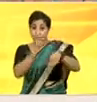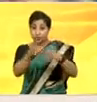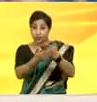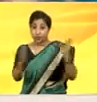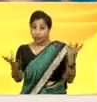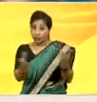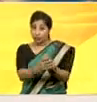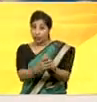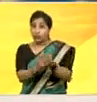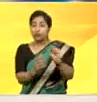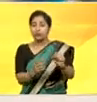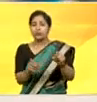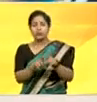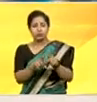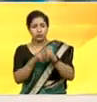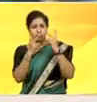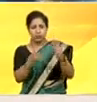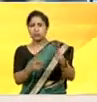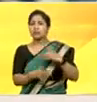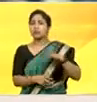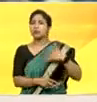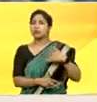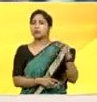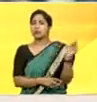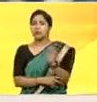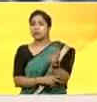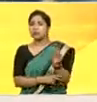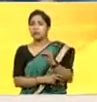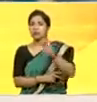दे तो इन सब ने करीब